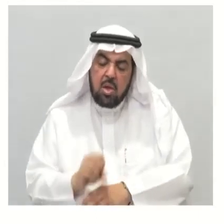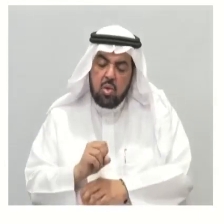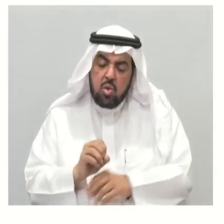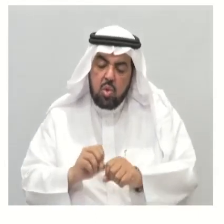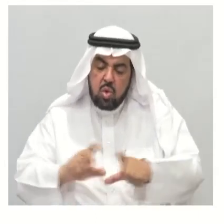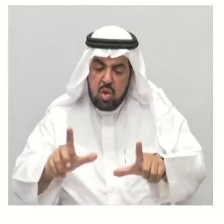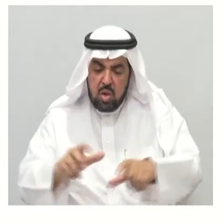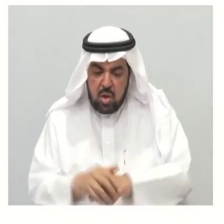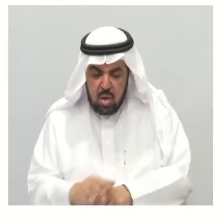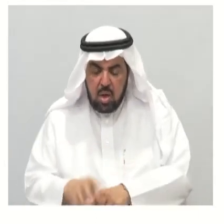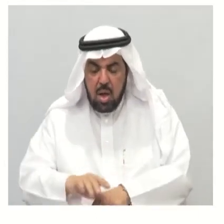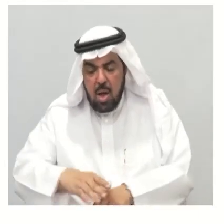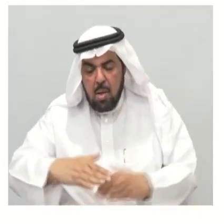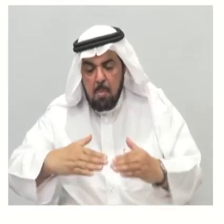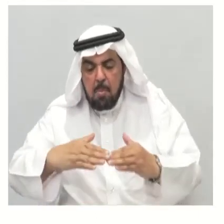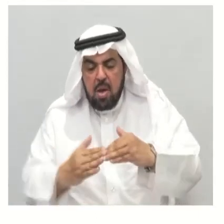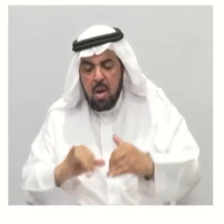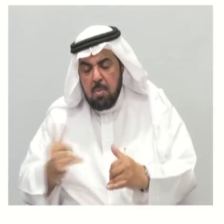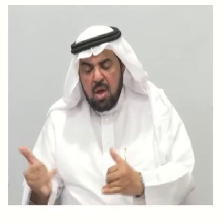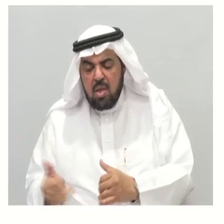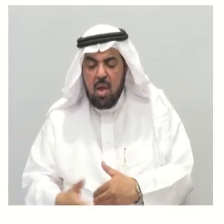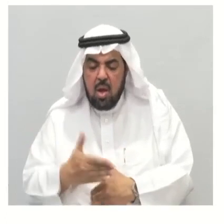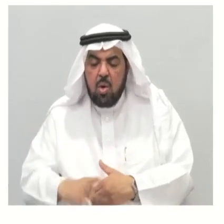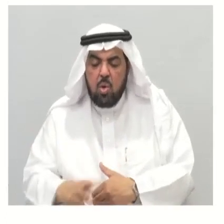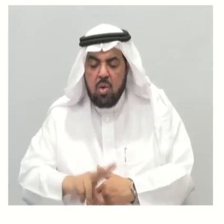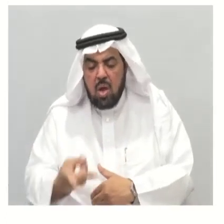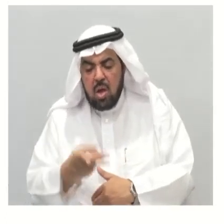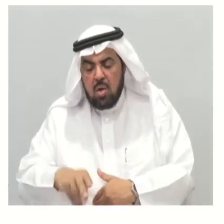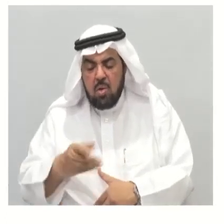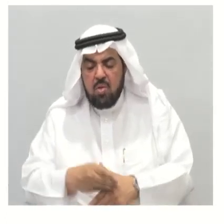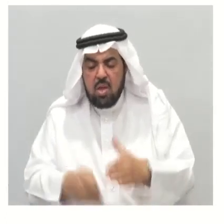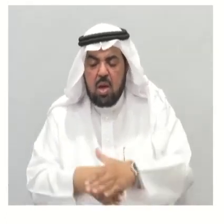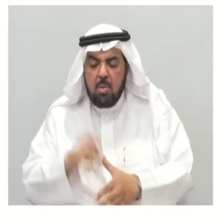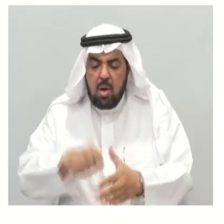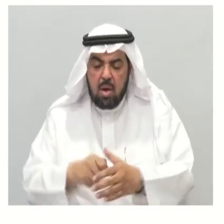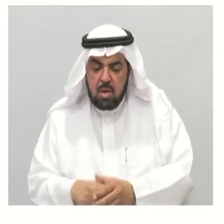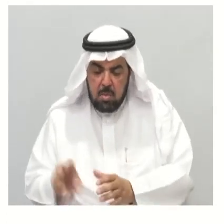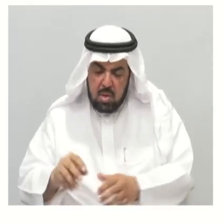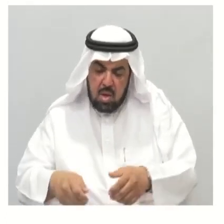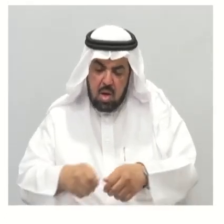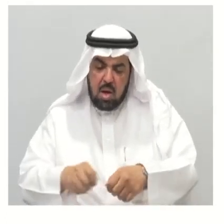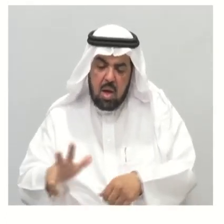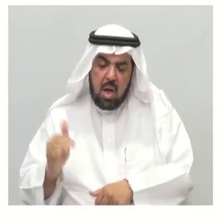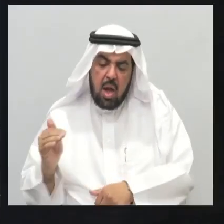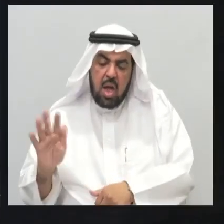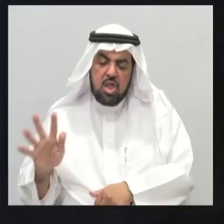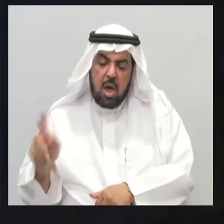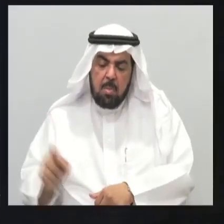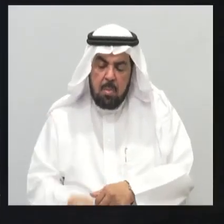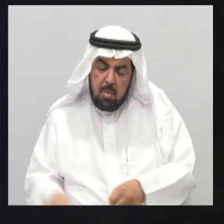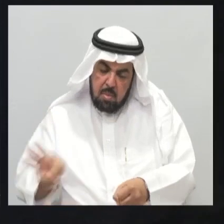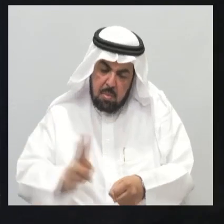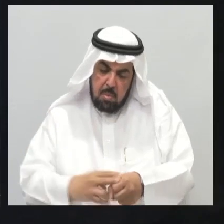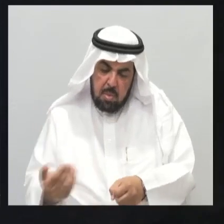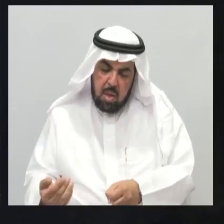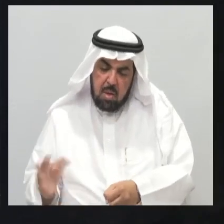التي تشير إلى ميل المادة لحدوث تغير في تركيبها الأصلي، مثل الخشب لا نستطيع إعادته كما